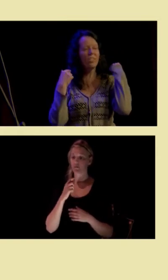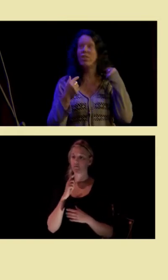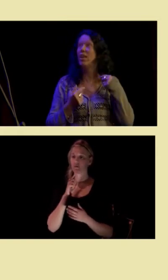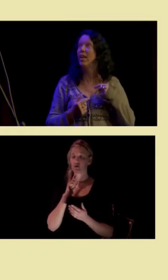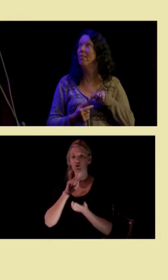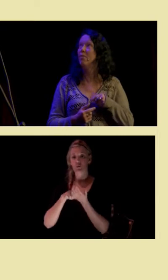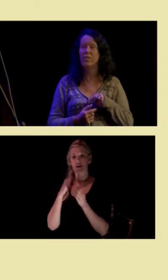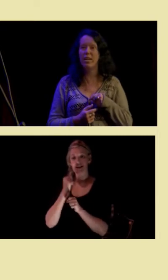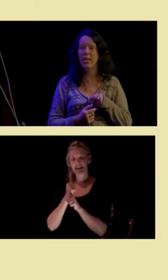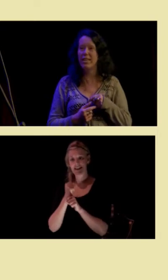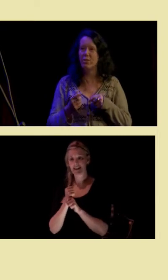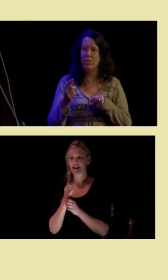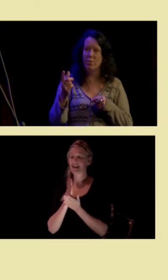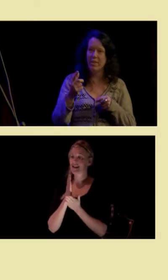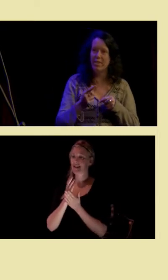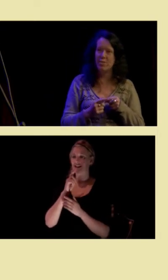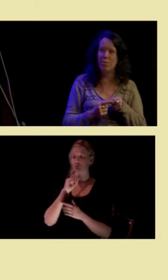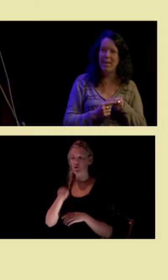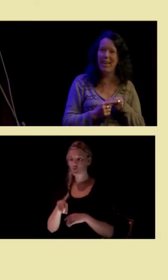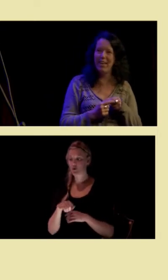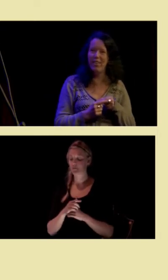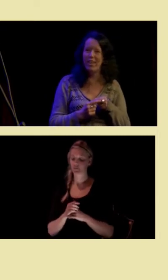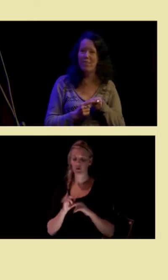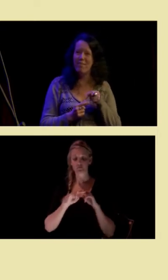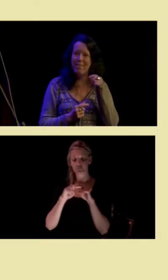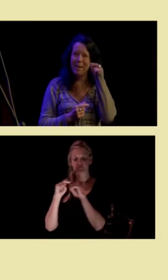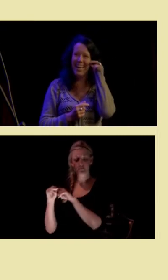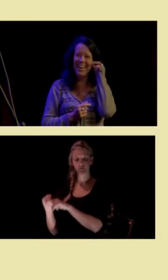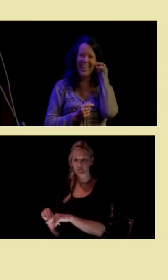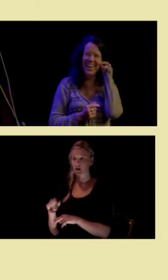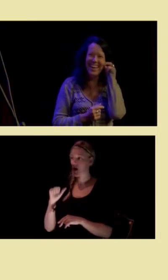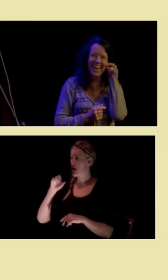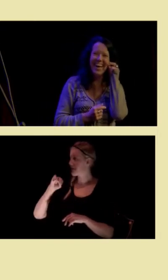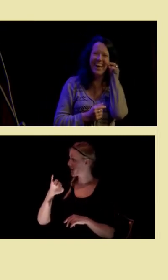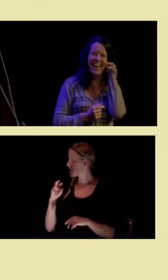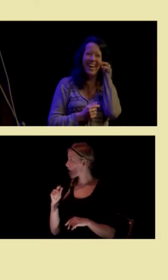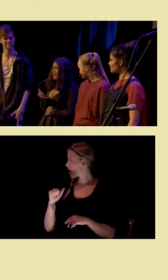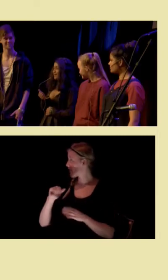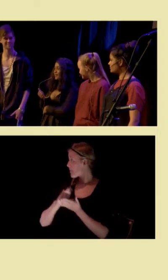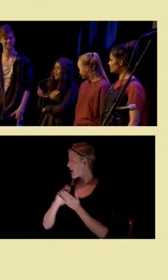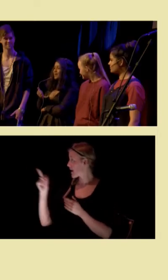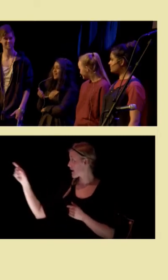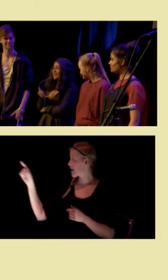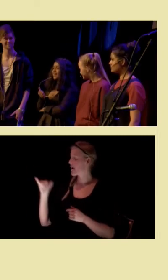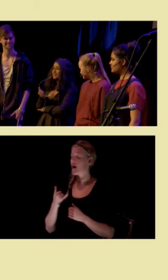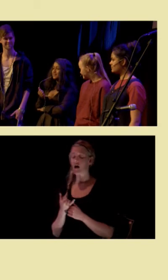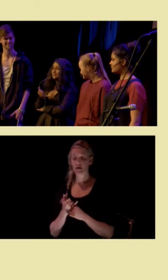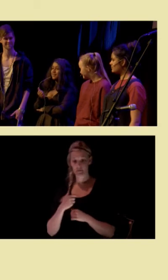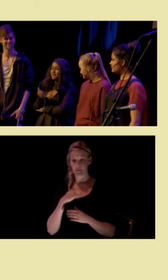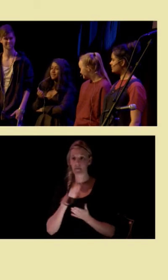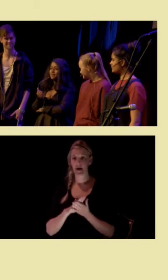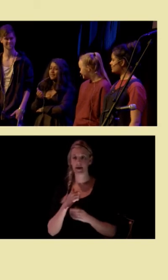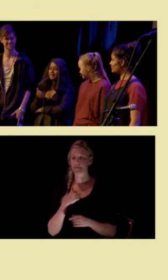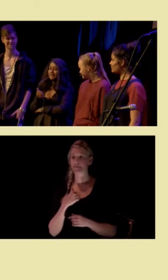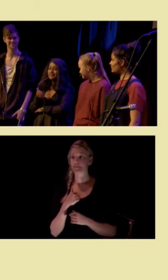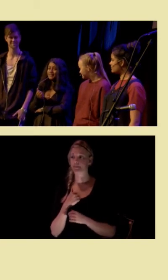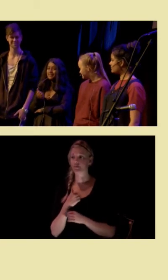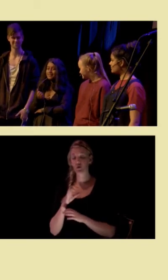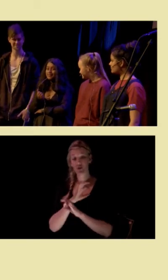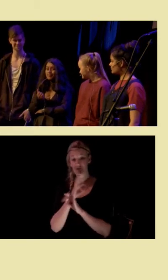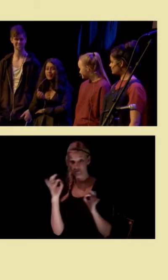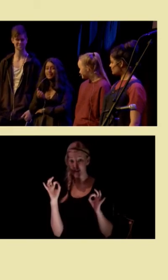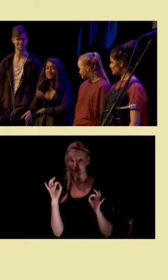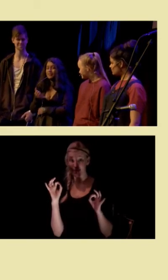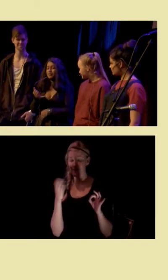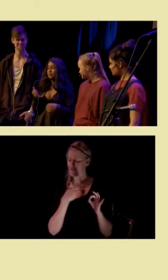det skjedde noe ganske nylig, og da reiste dere rundt I statsrådbil. Annika, du var med. Ja, jeg var med, og jeg synes det var